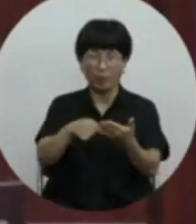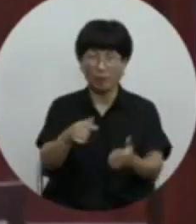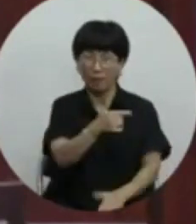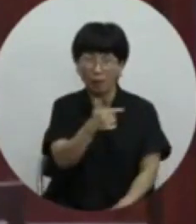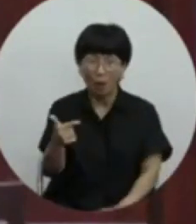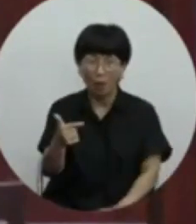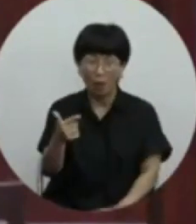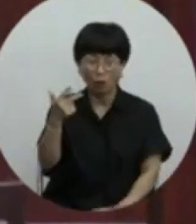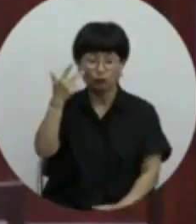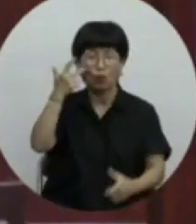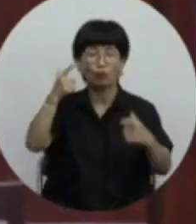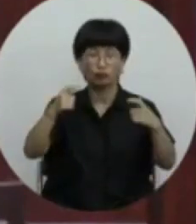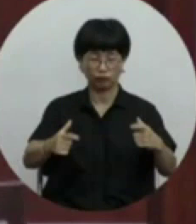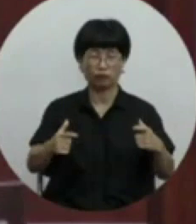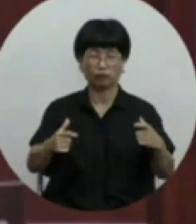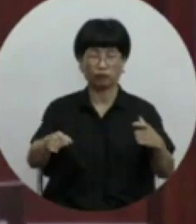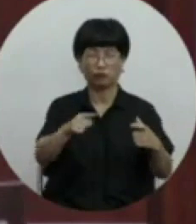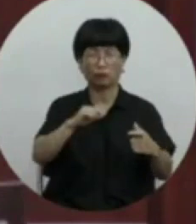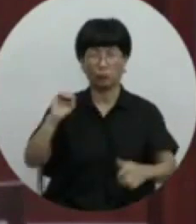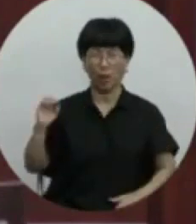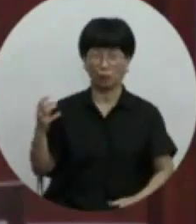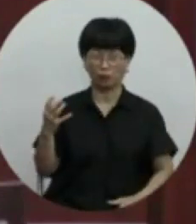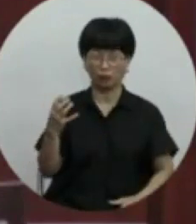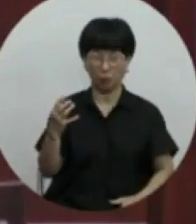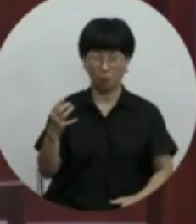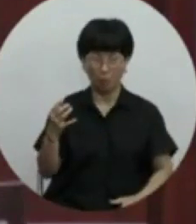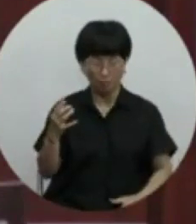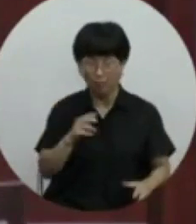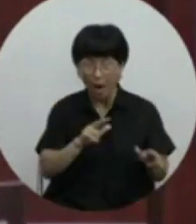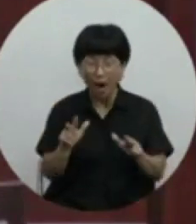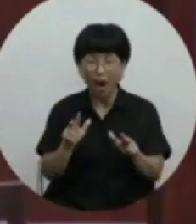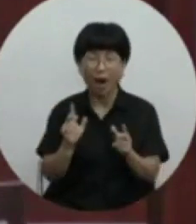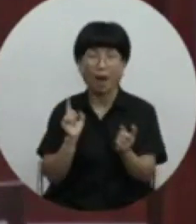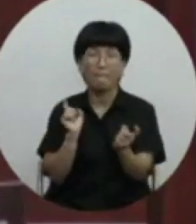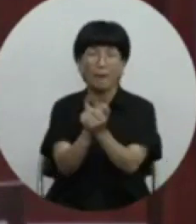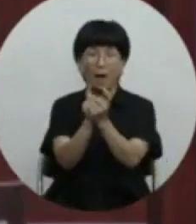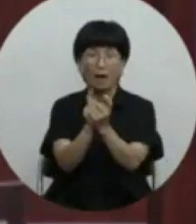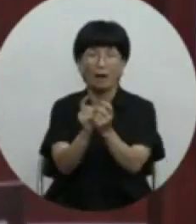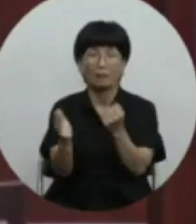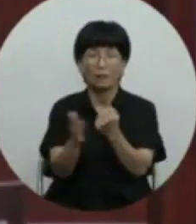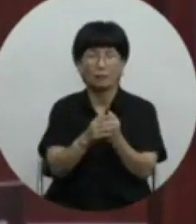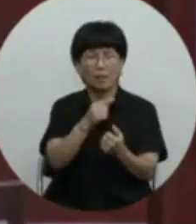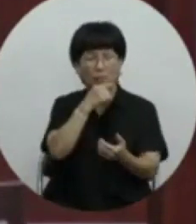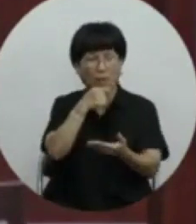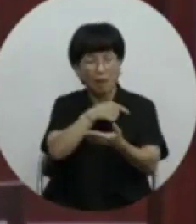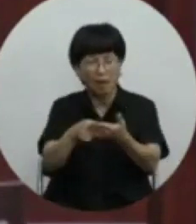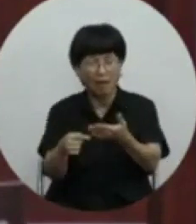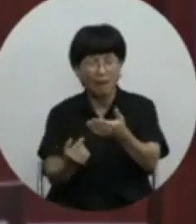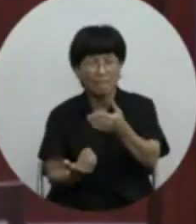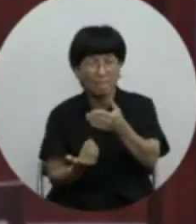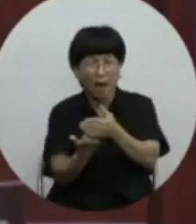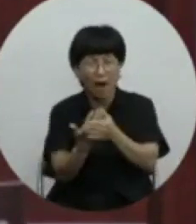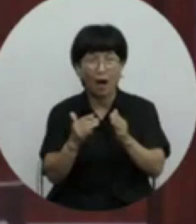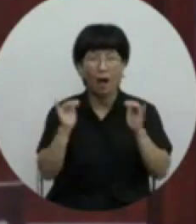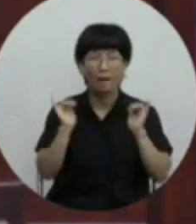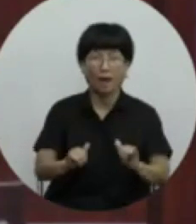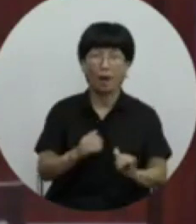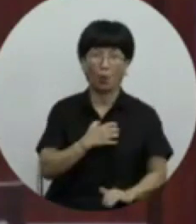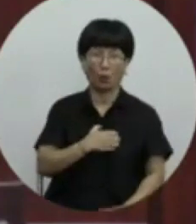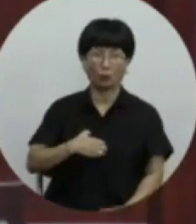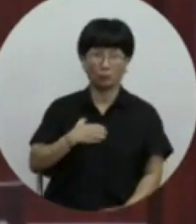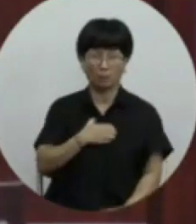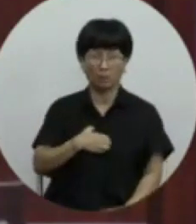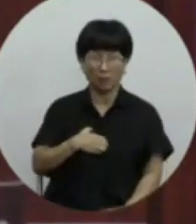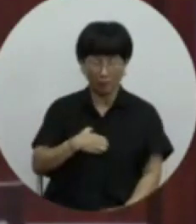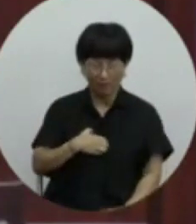우리 여주지역에도 태풍이 직접 관통함에 따라 피해가 있을까 걱정을 많이 했지만